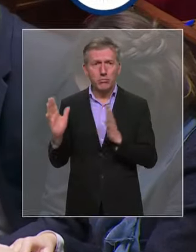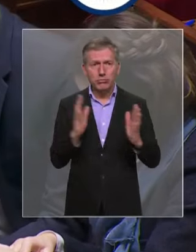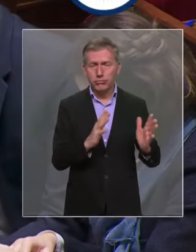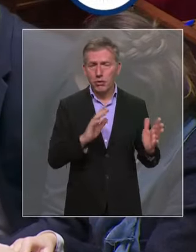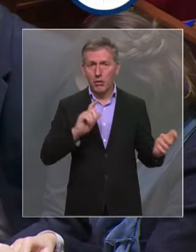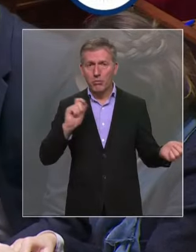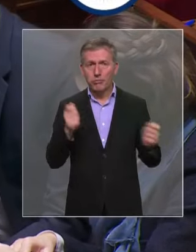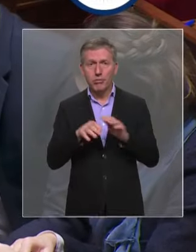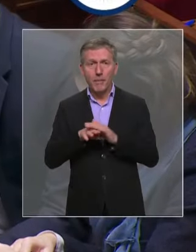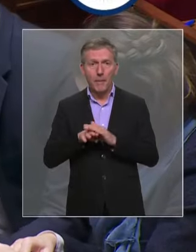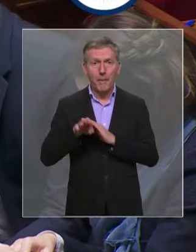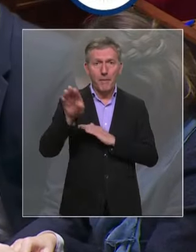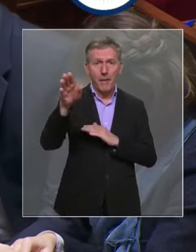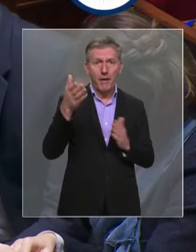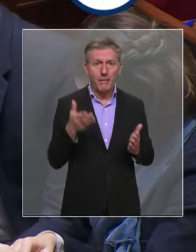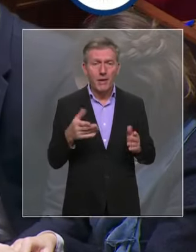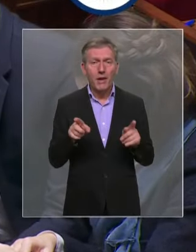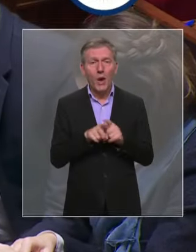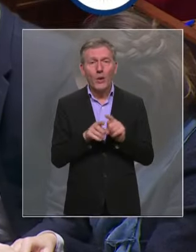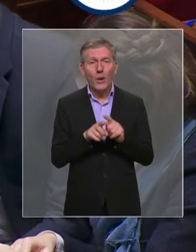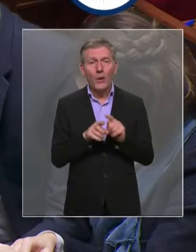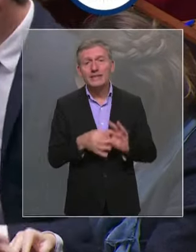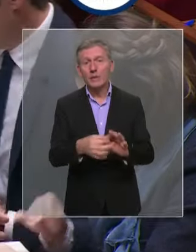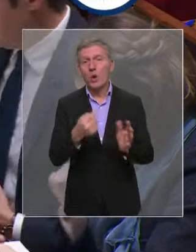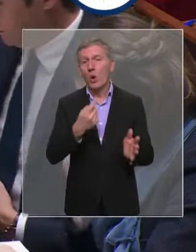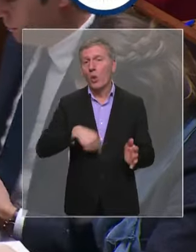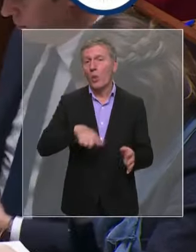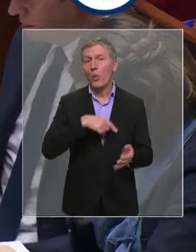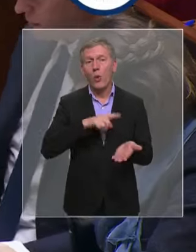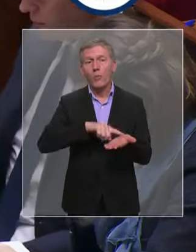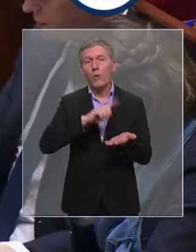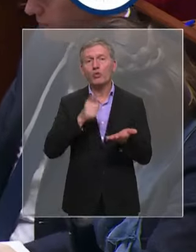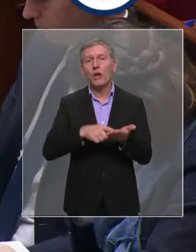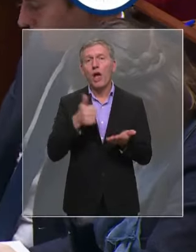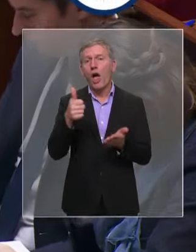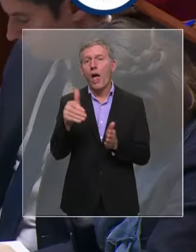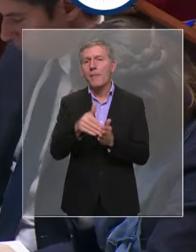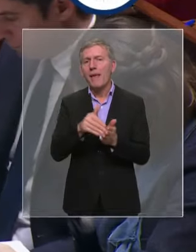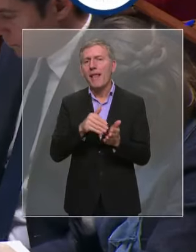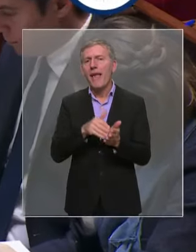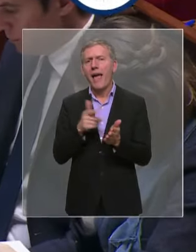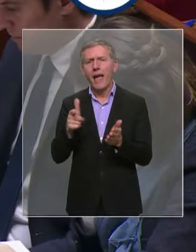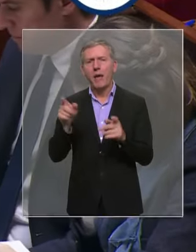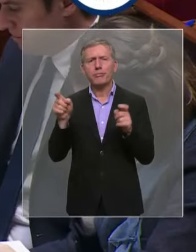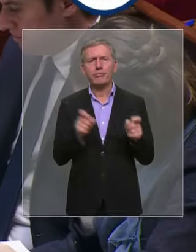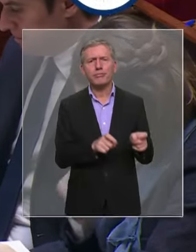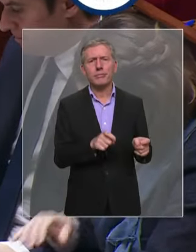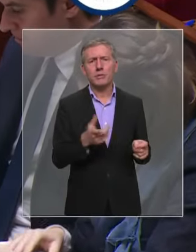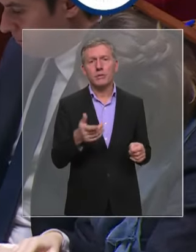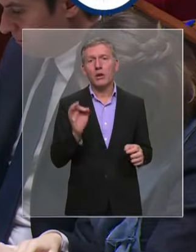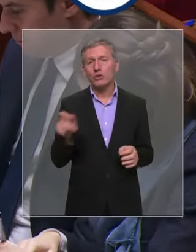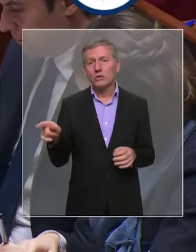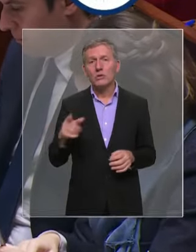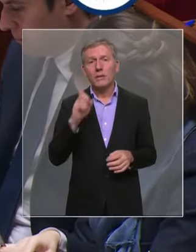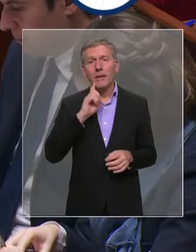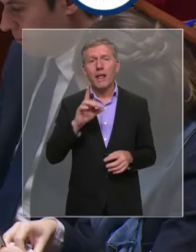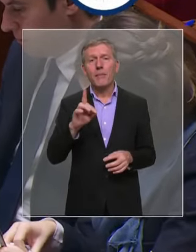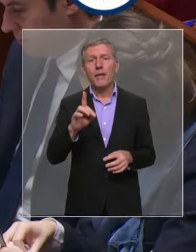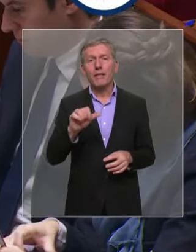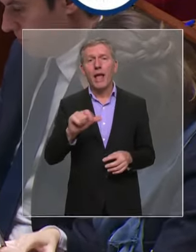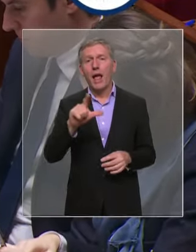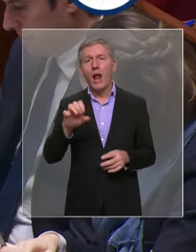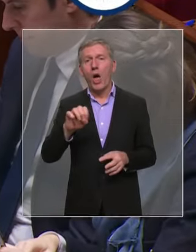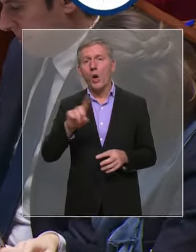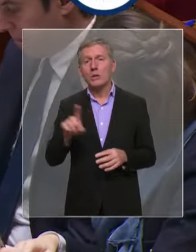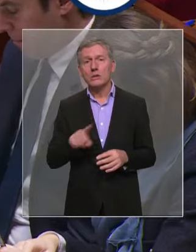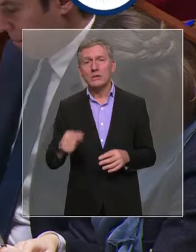la continuité de ça, que nous ramenions un budget d'un milliard d'euros, y compris après que Mme Dalloz ait insisté sur la nécessité qu'il y avait à